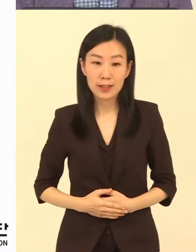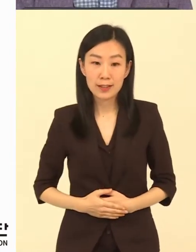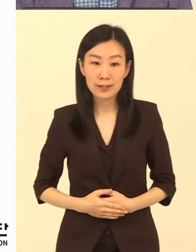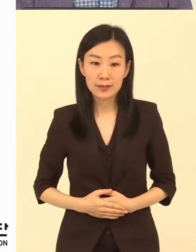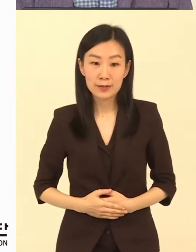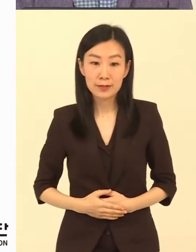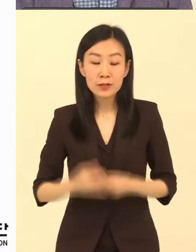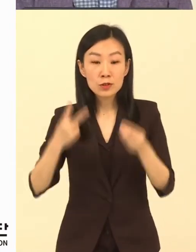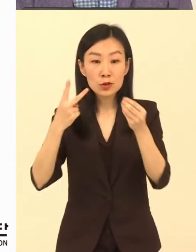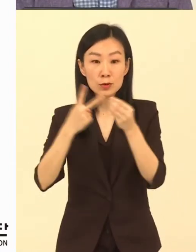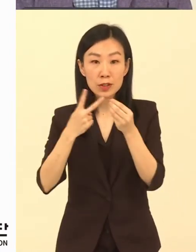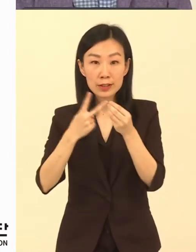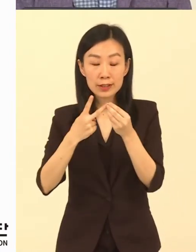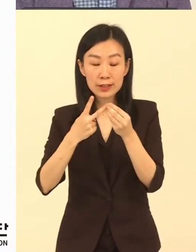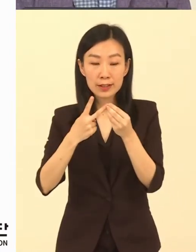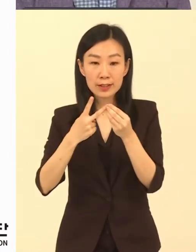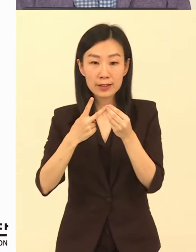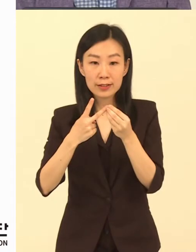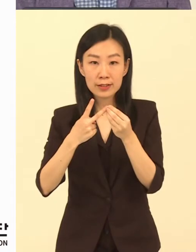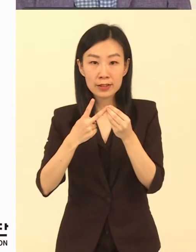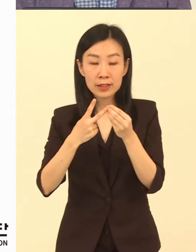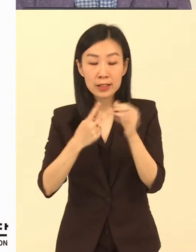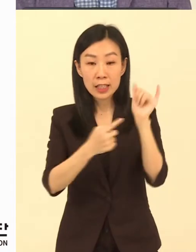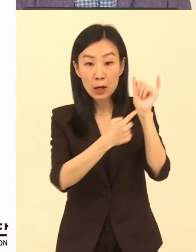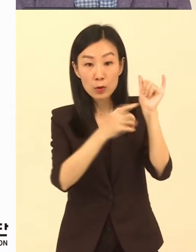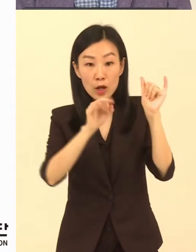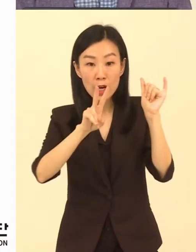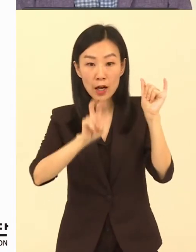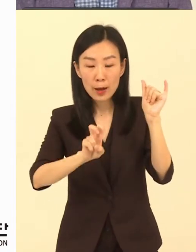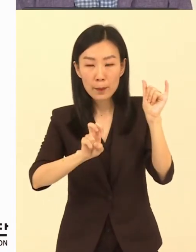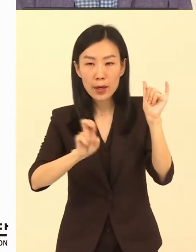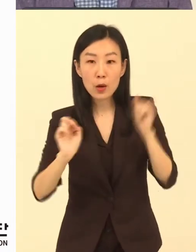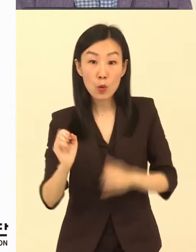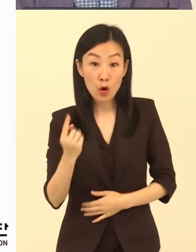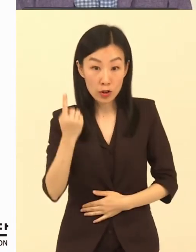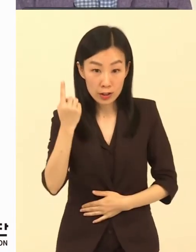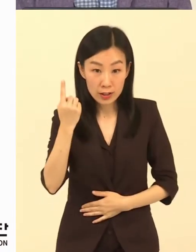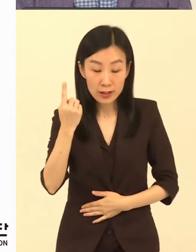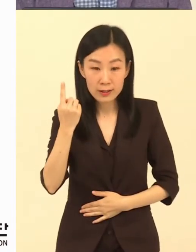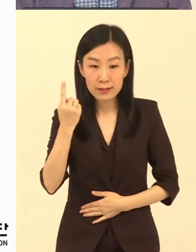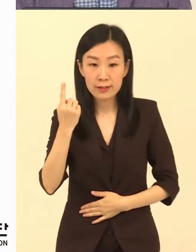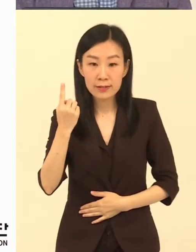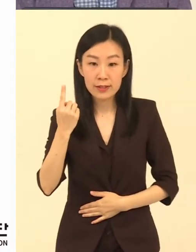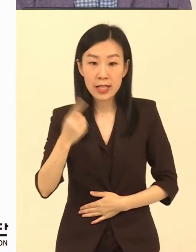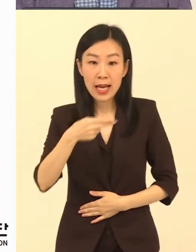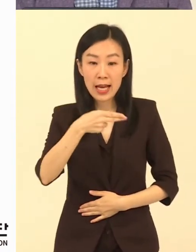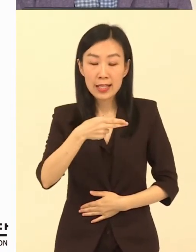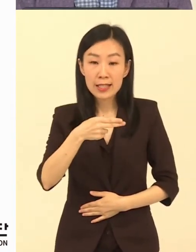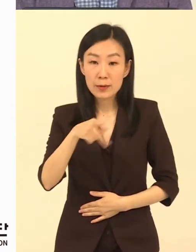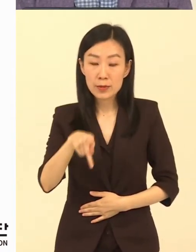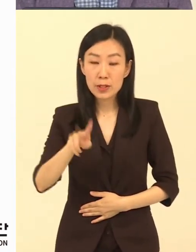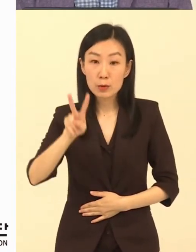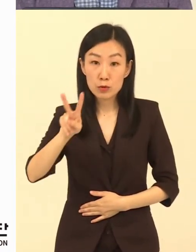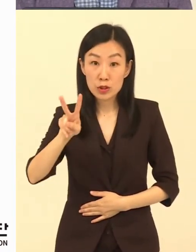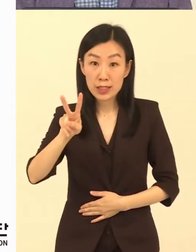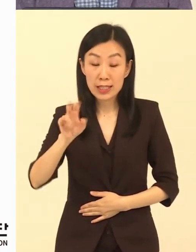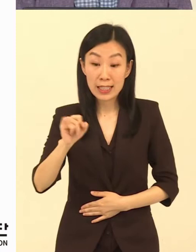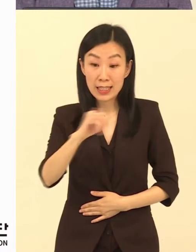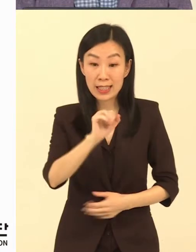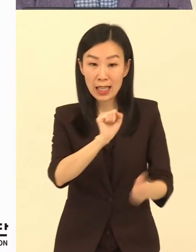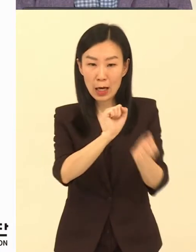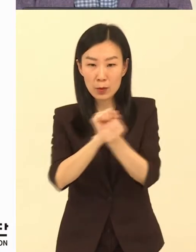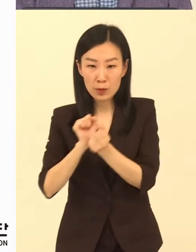두 번째, 자궁경부암 원인이 되는 대표적인 원인으로 HPV 감염이 있는데 그